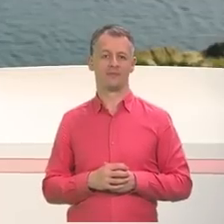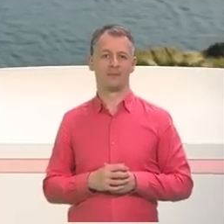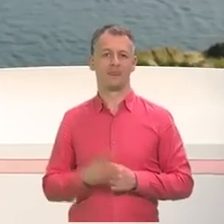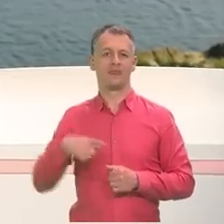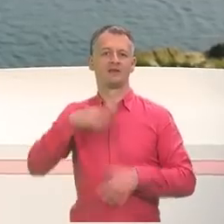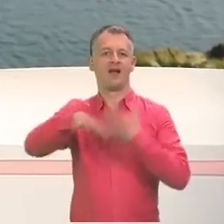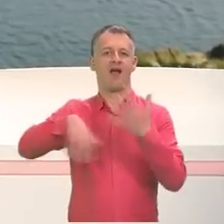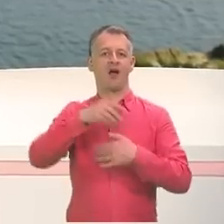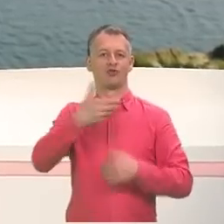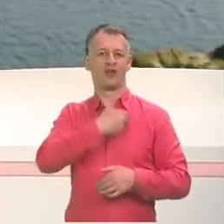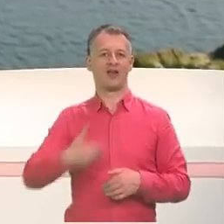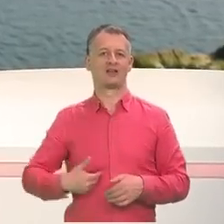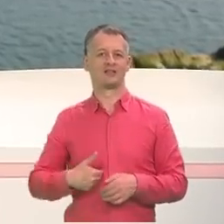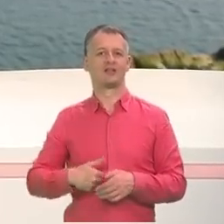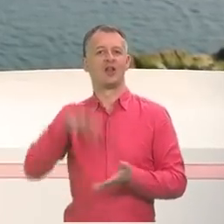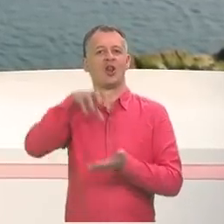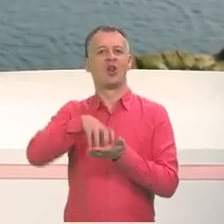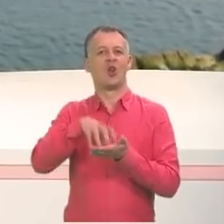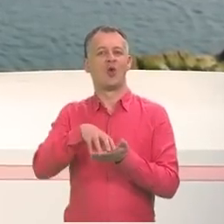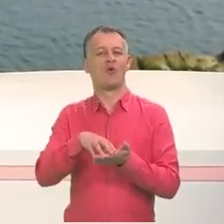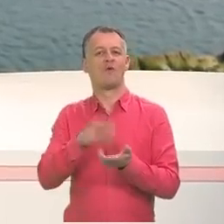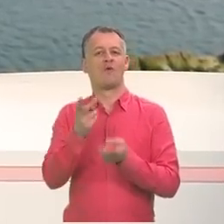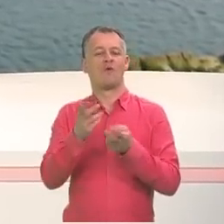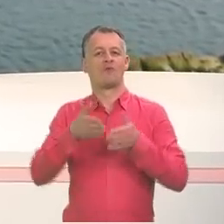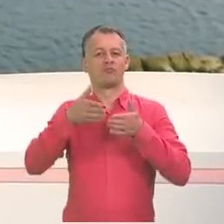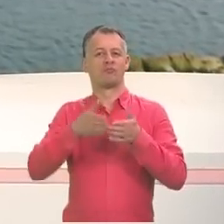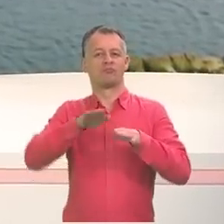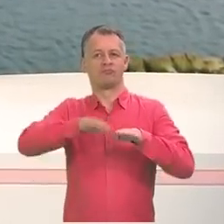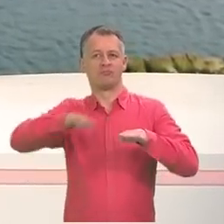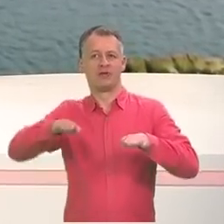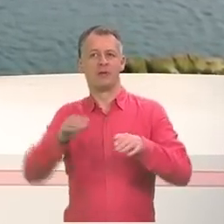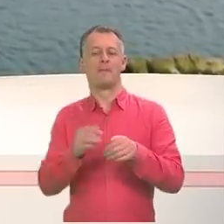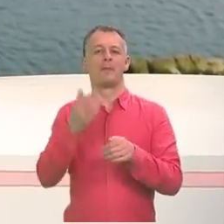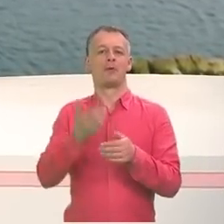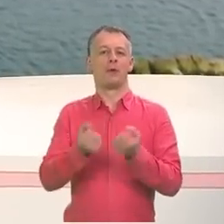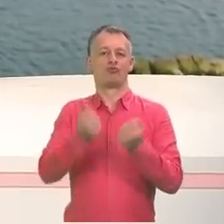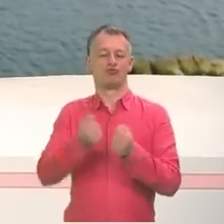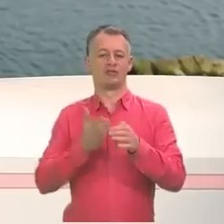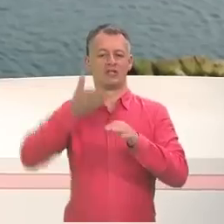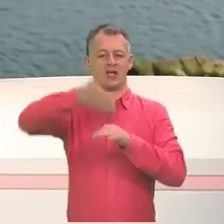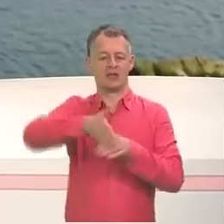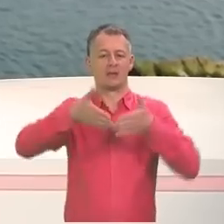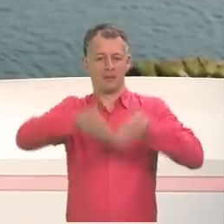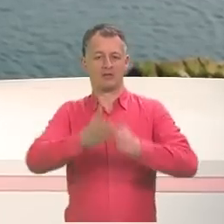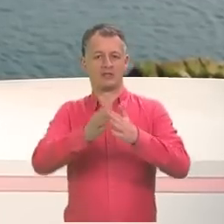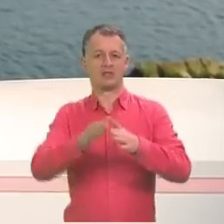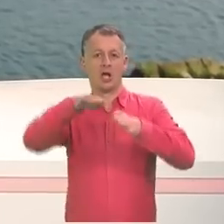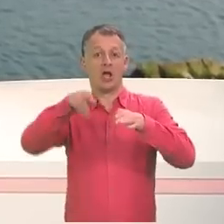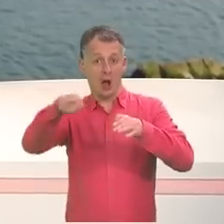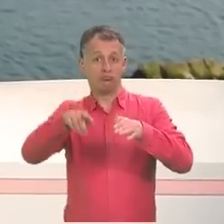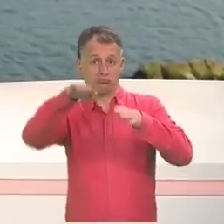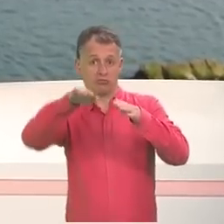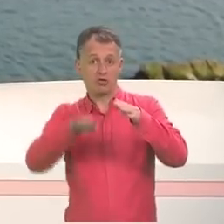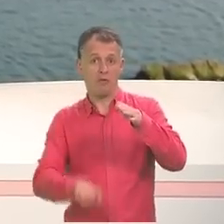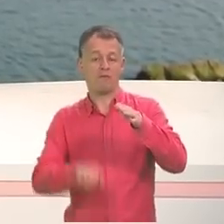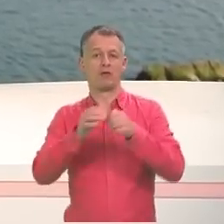E haos la Galați. Pontonul folosit de șofer pentru urcarea pe bac s-a scufundat din cauza ploilor torențiale din ultimele zile. Debitul Dunării